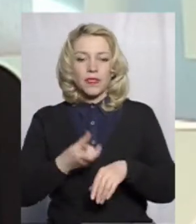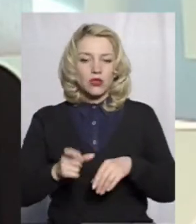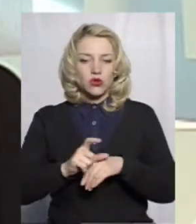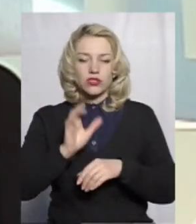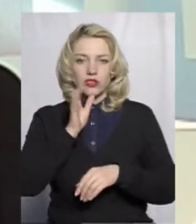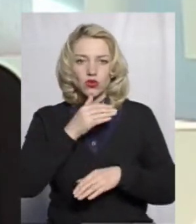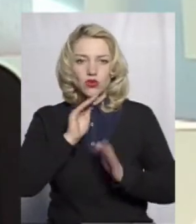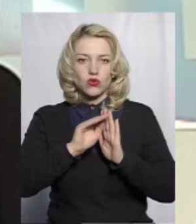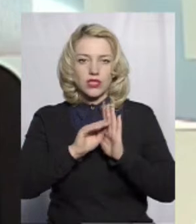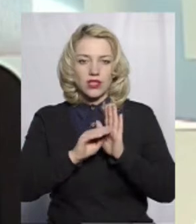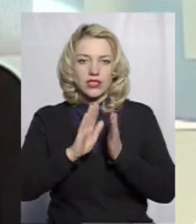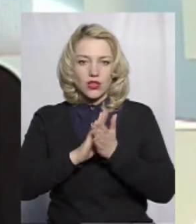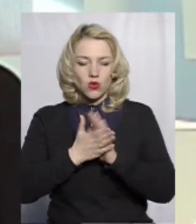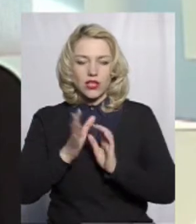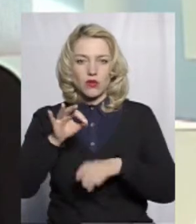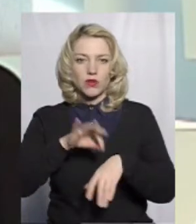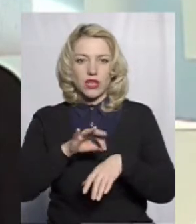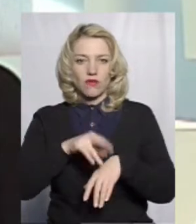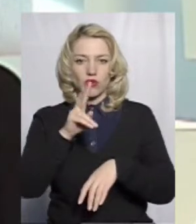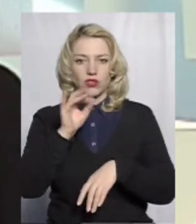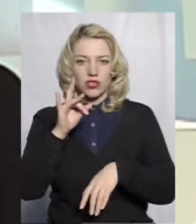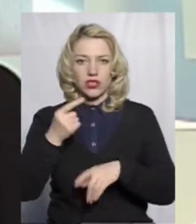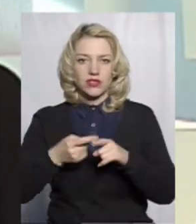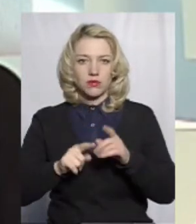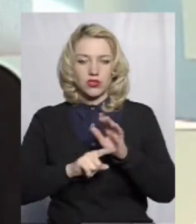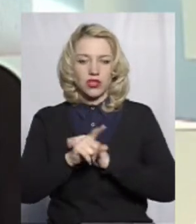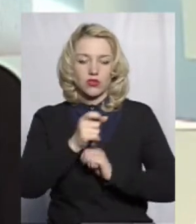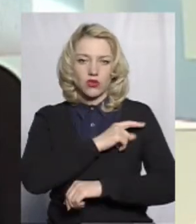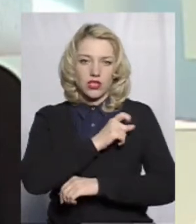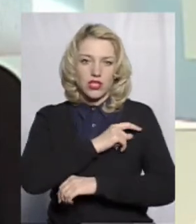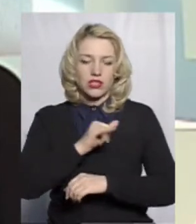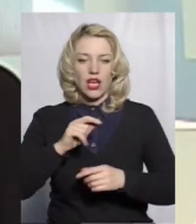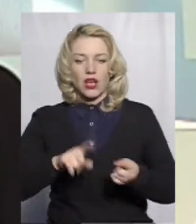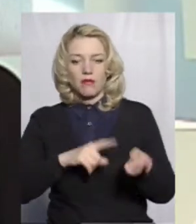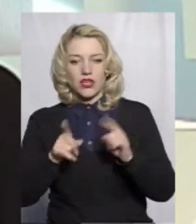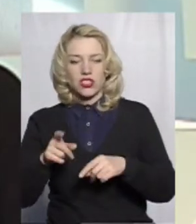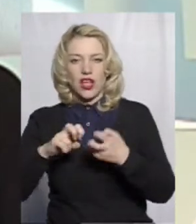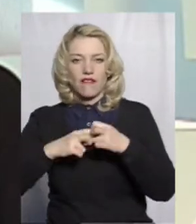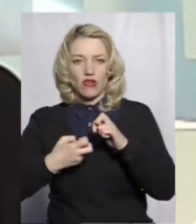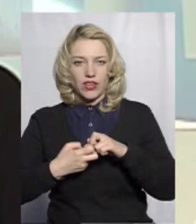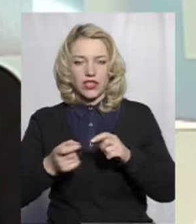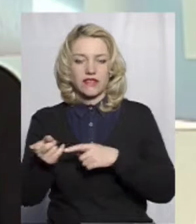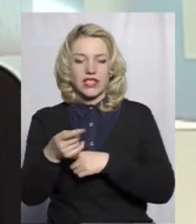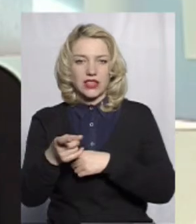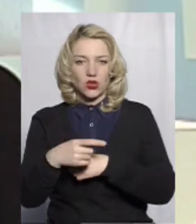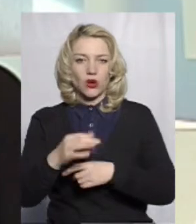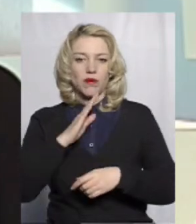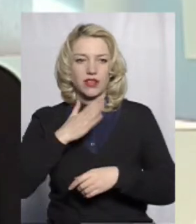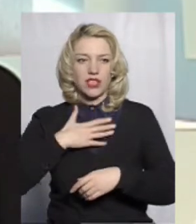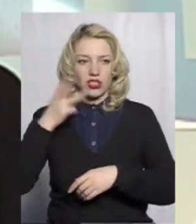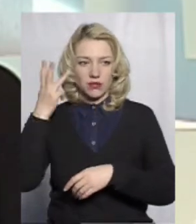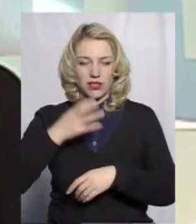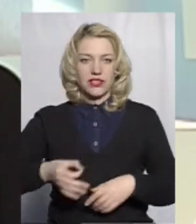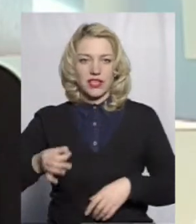серйозну ситуацію по захворюваності на кір. Вона почалася з Одеської, перейшла Івано-Франківська область, Тернопільська, і наша